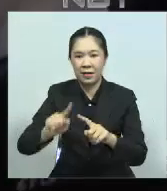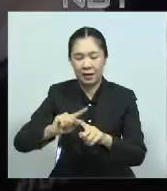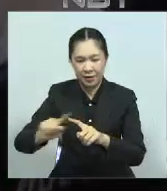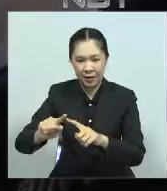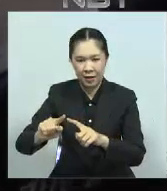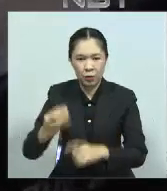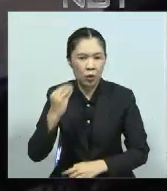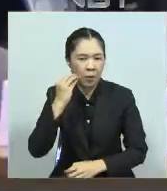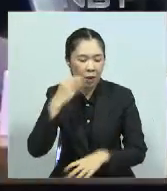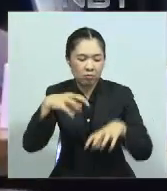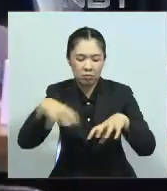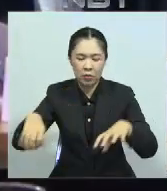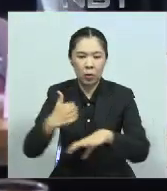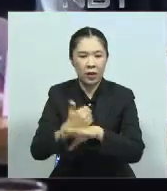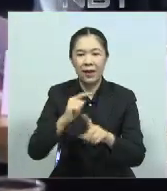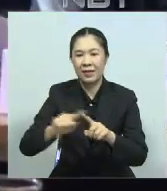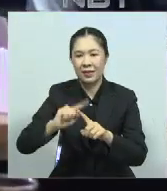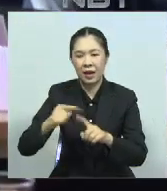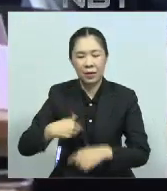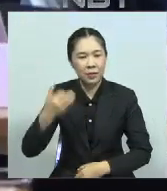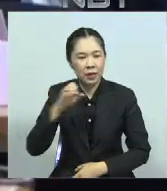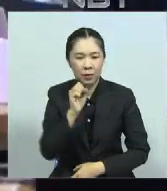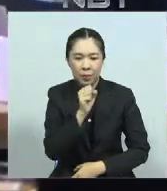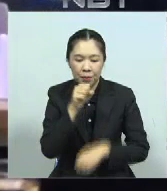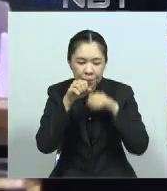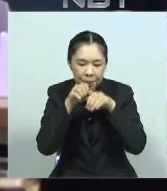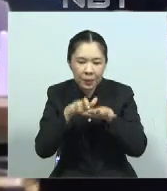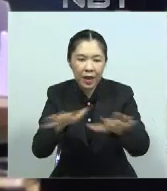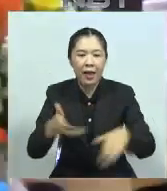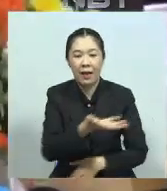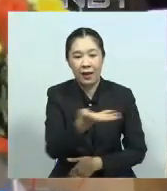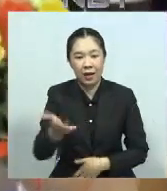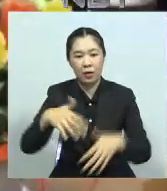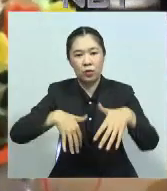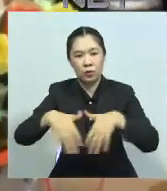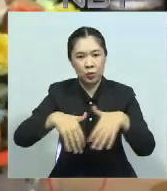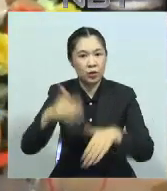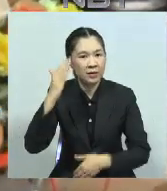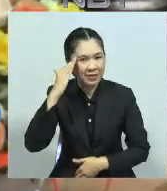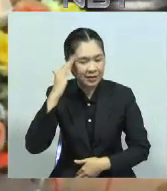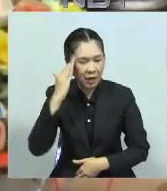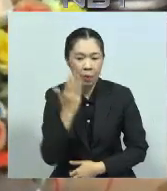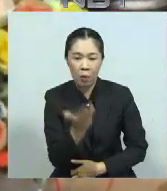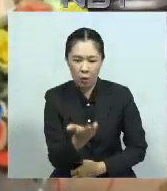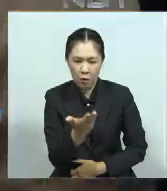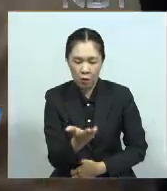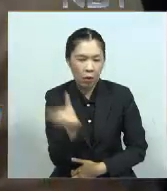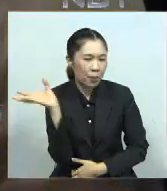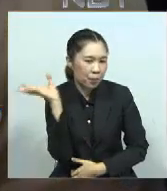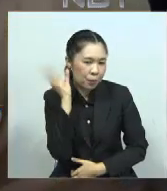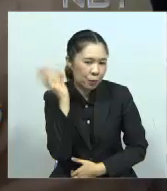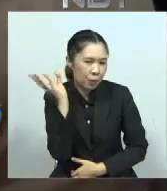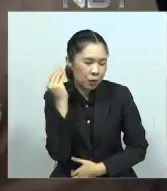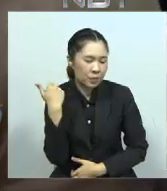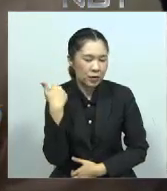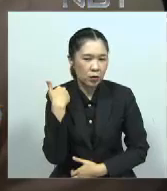ผู้ใหญ่บ้านนะคะมีการประกาศเสียงตามสายแจ้งข่าวสารให้กับพี่น้องประชาชนโดยขอให้ประชาชนค่ะรับฟังข่าวสารแล้วก็